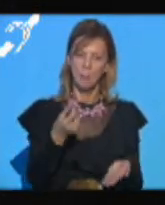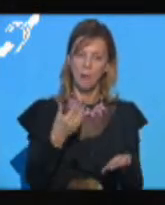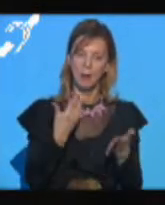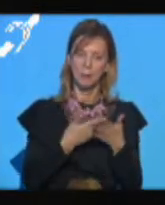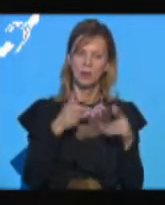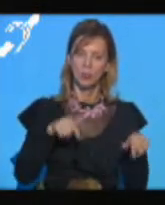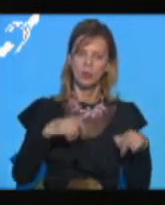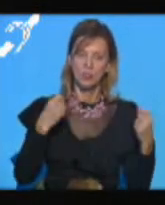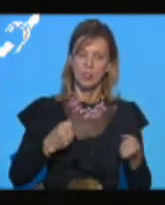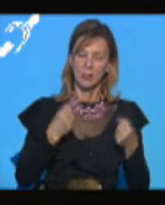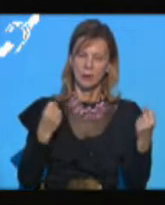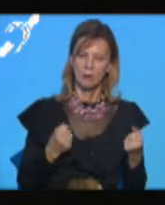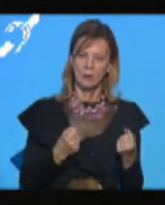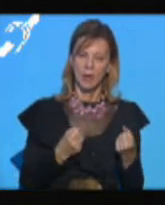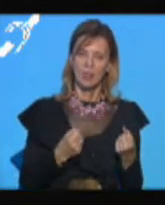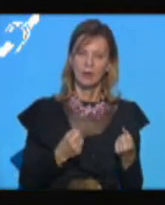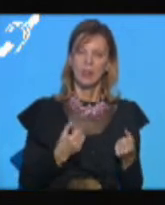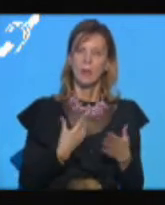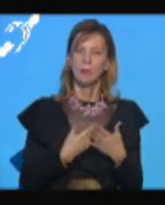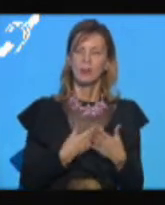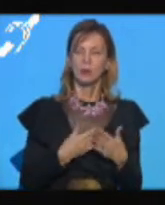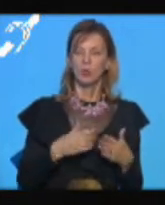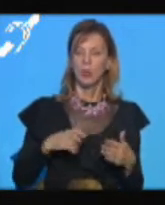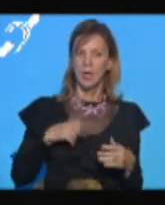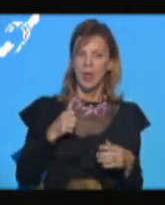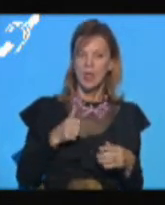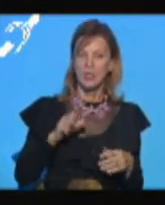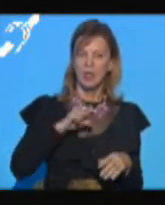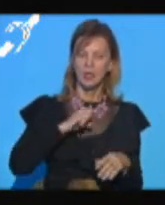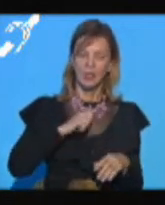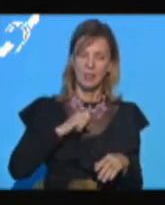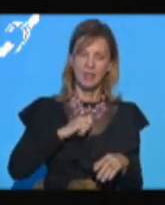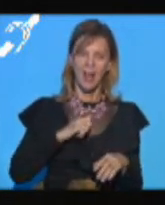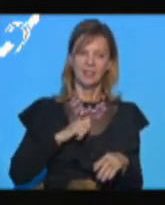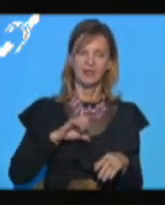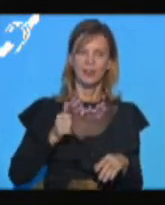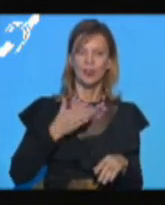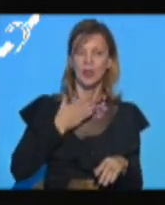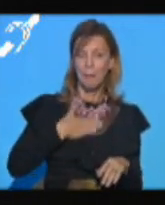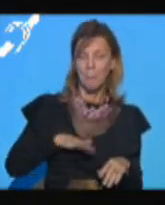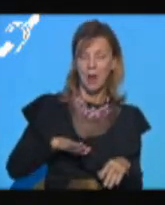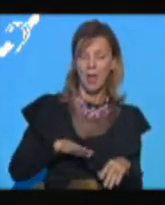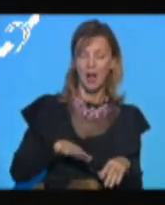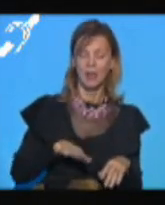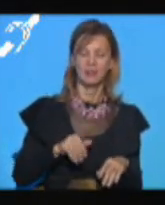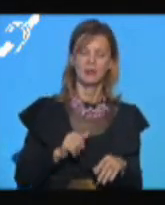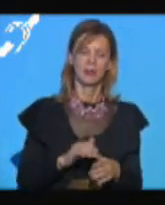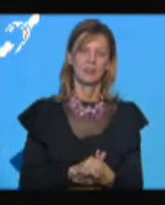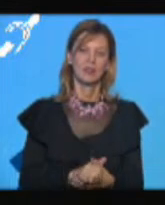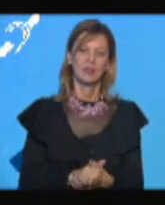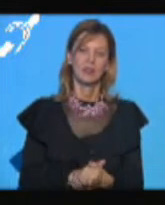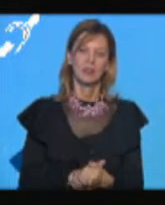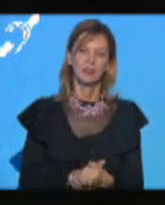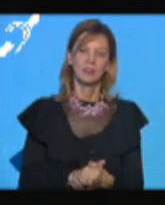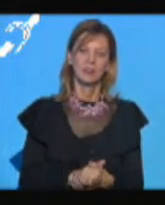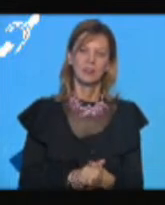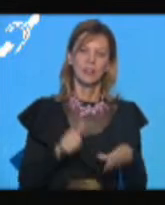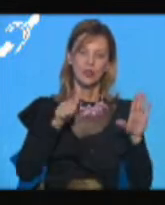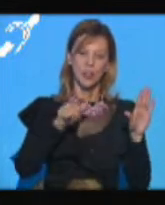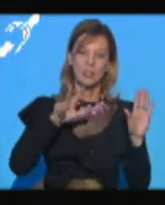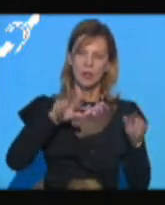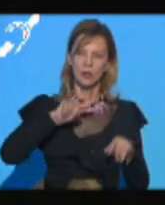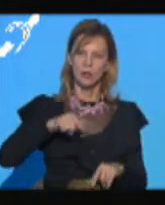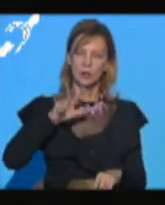fel încât activitatea devine din ce în ce mai dinamică, mai interesantă și mai pe placul publicului. 61,3